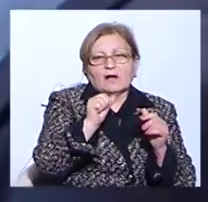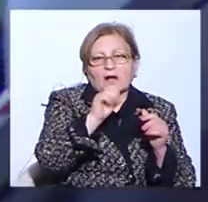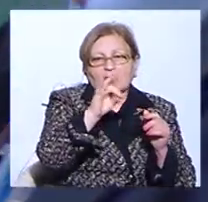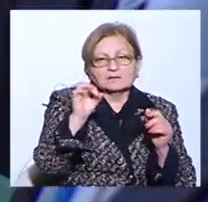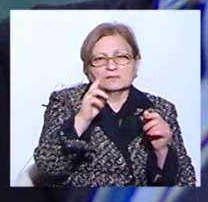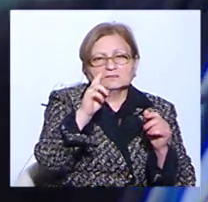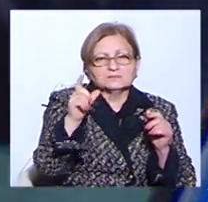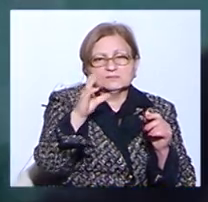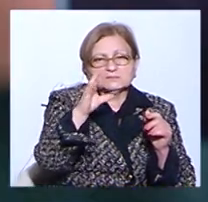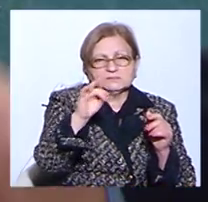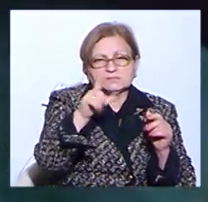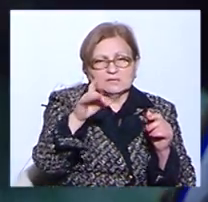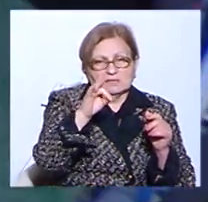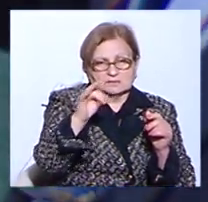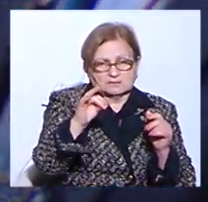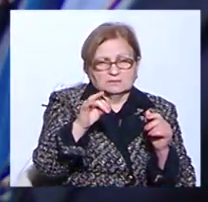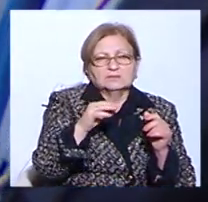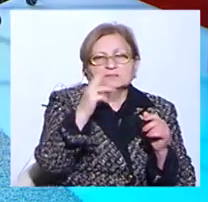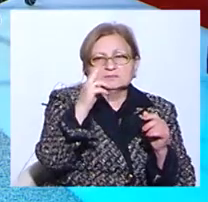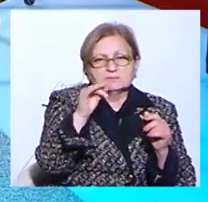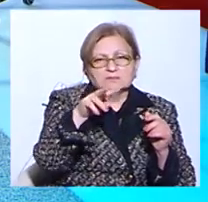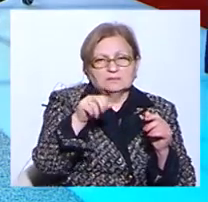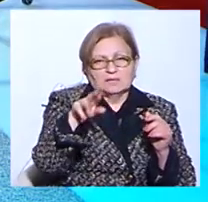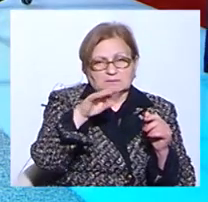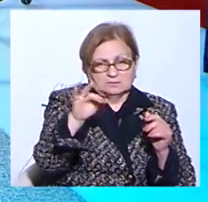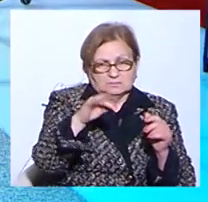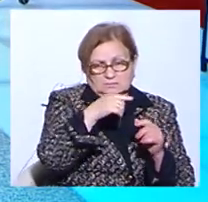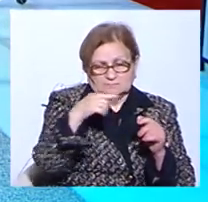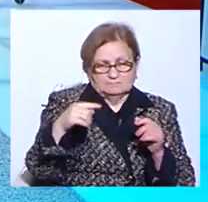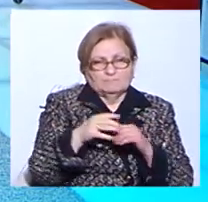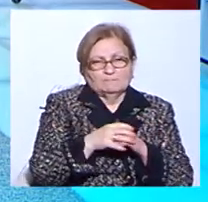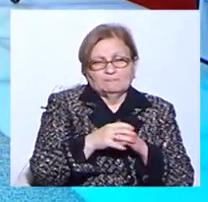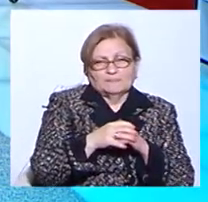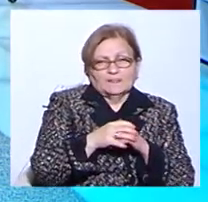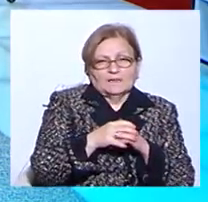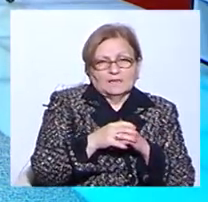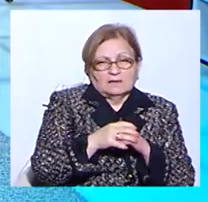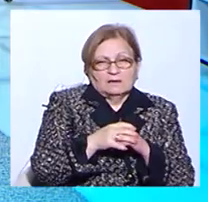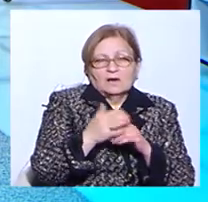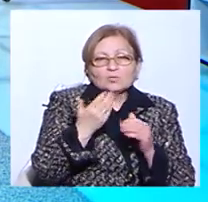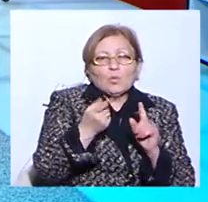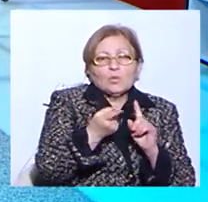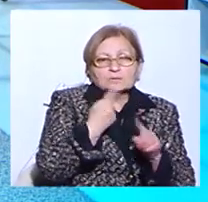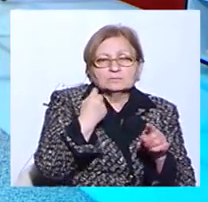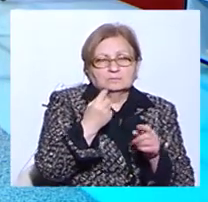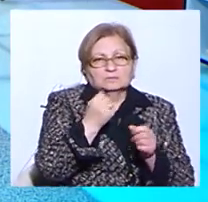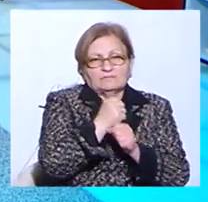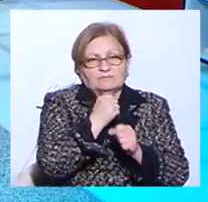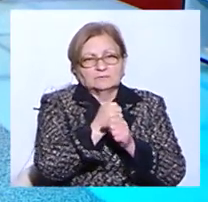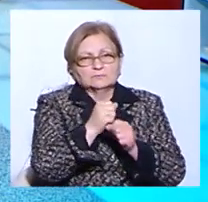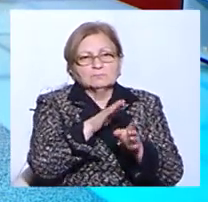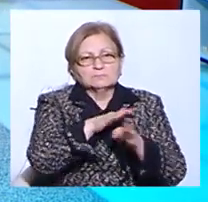აი ეს ეგზლათ რო არ დავწერო, როგორ გამოვყო მთელი ამ არაწესიერი წილადიდან.